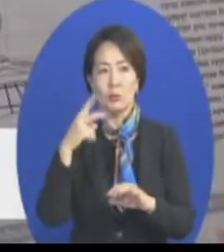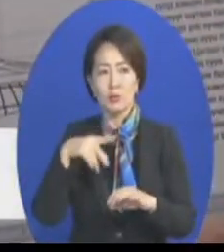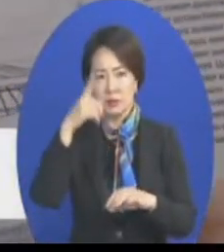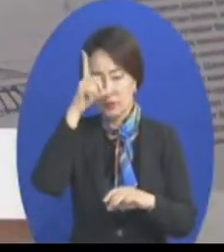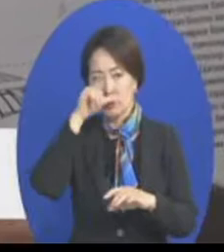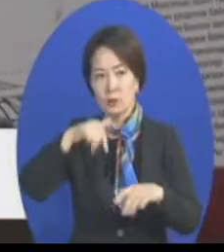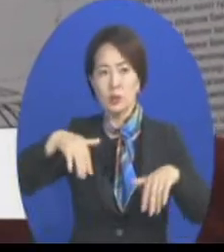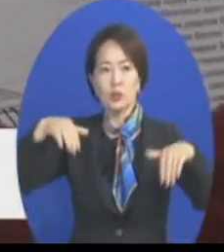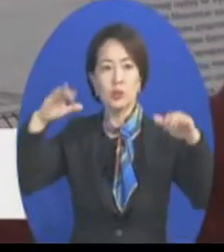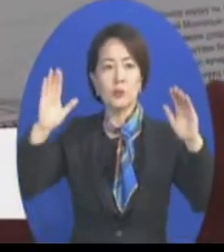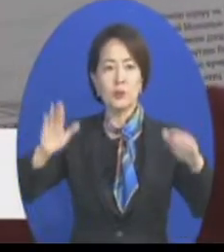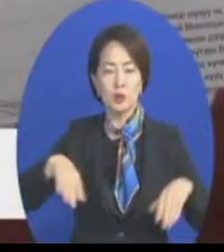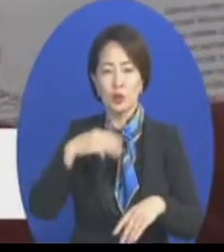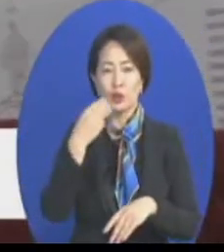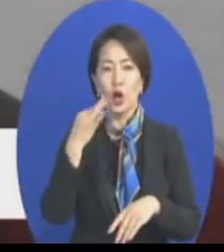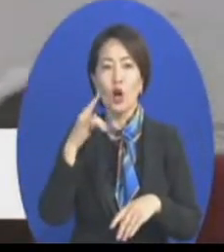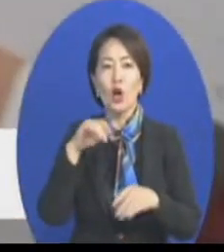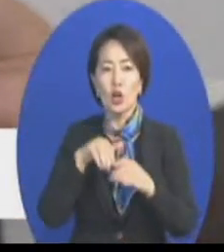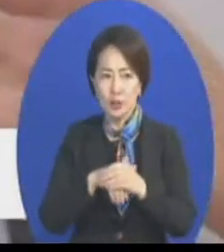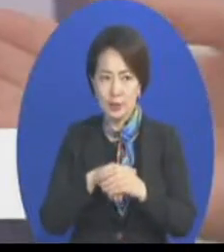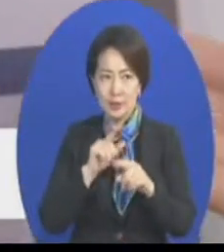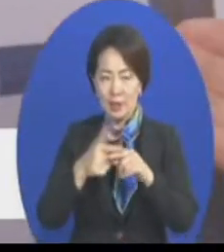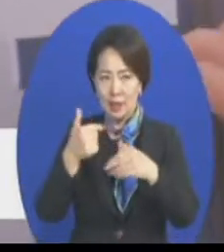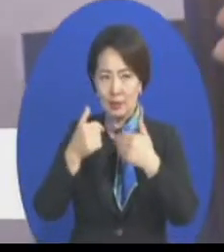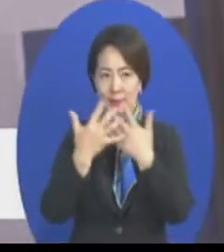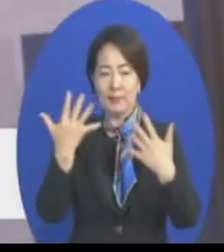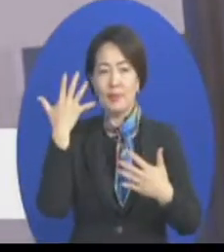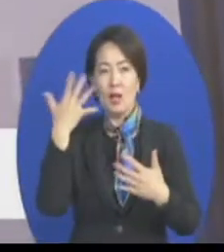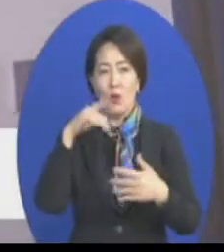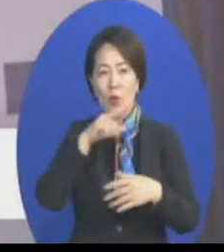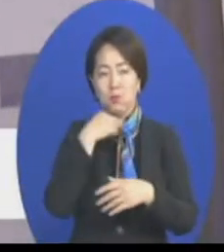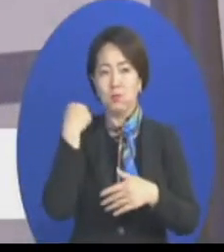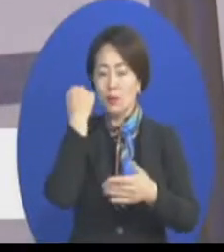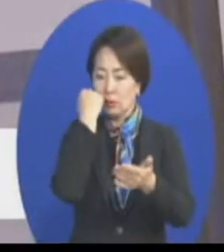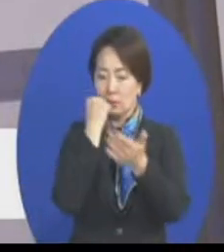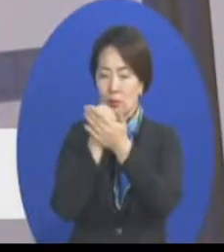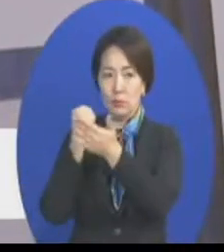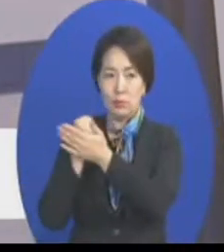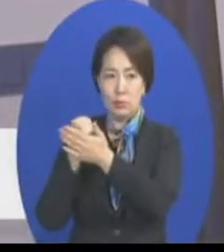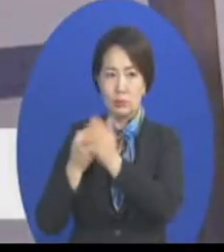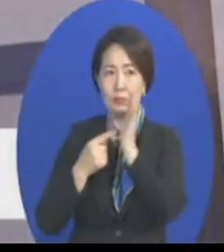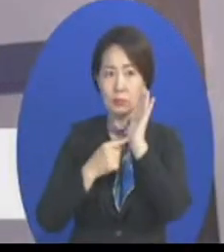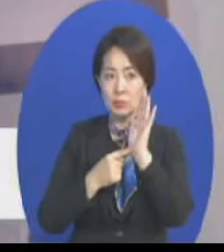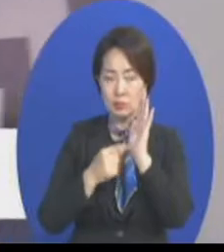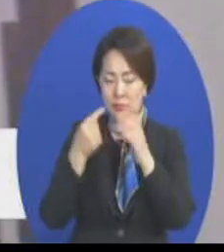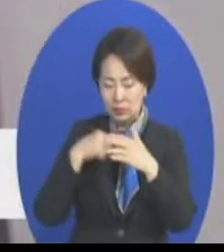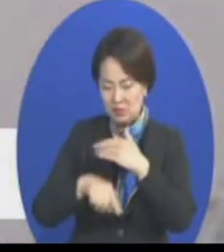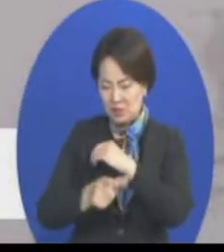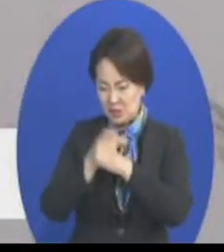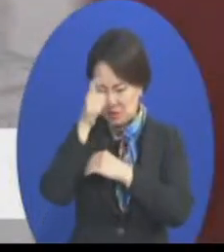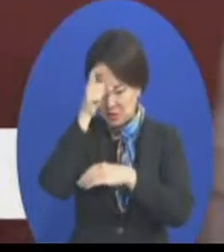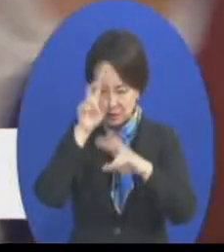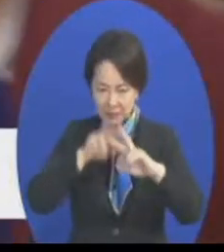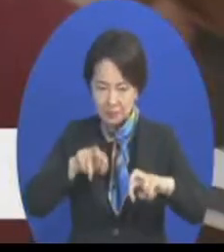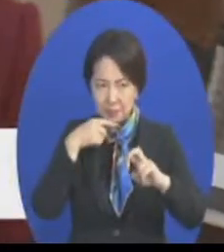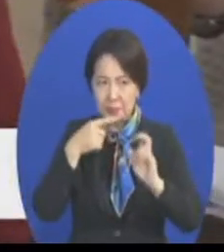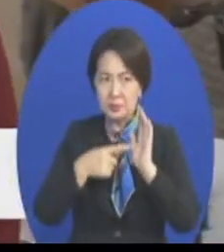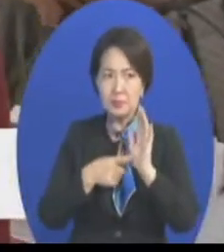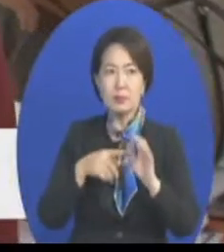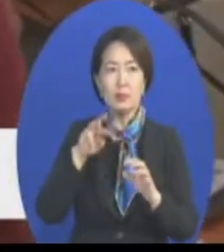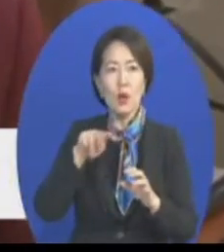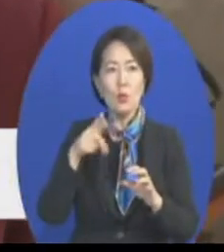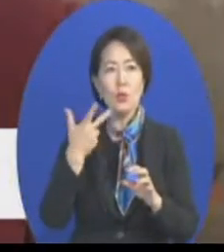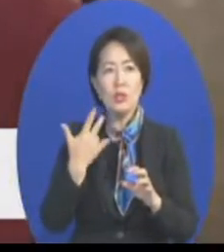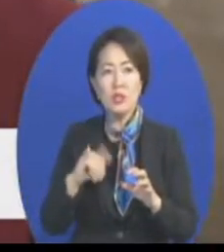шонхрыг бол байршуулсан. За гадны фасадн дээр 5 хаадын тамгыг бол чимэглэл хэлбэрээр оруулчихсан байна. За Эрдэмтэн судлаачдын хэлж байгаагаар